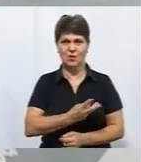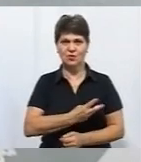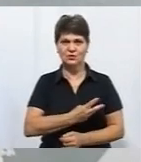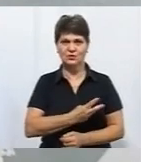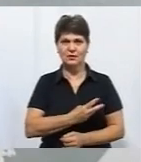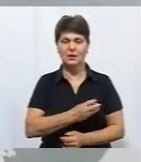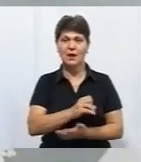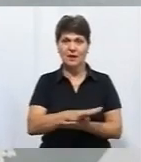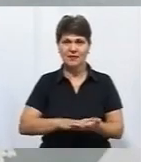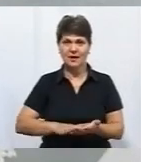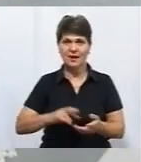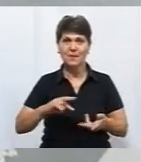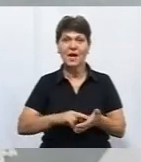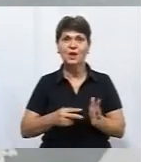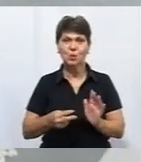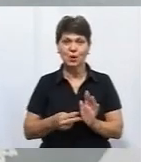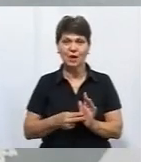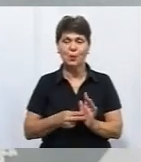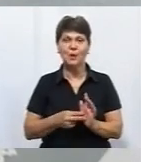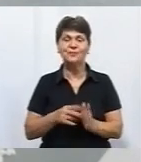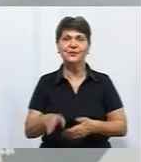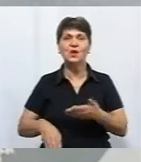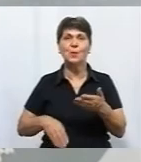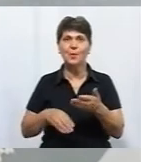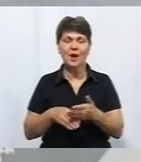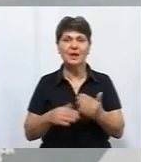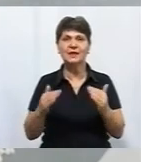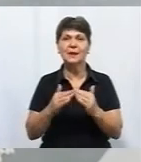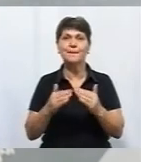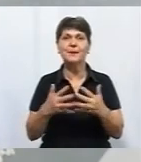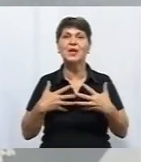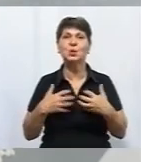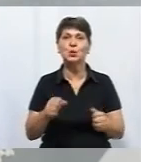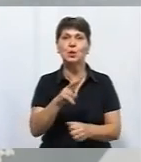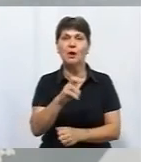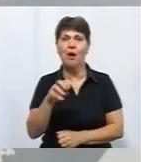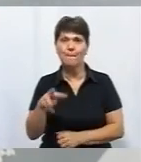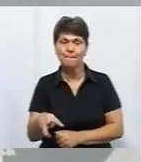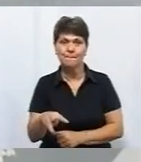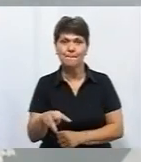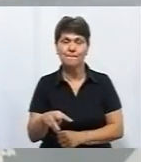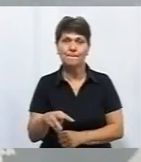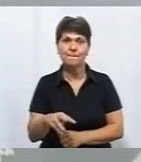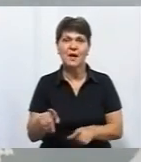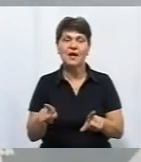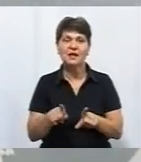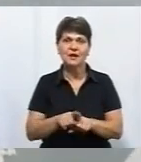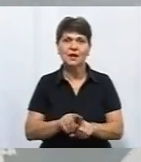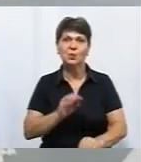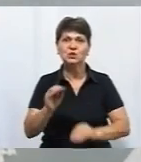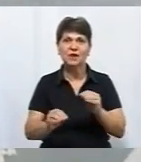Далі плануємо, звичайно, допомагати притулкам, встановлювати такі поїлочки та